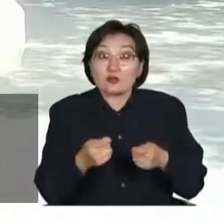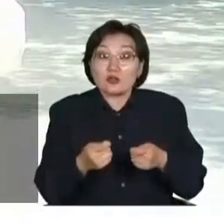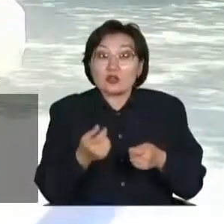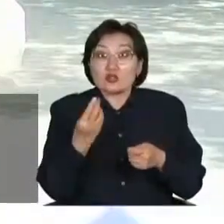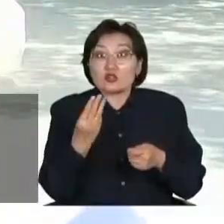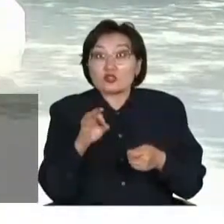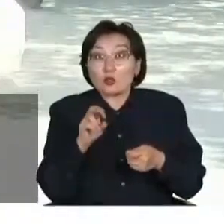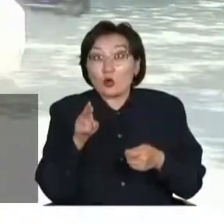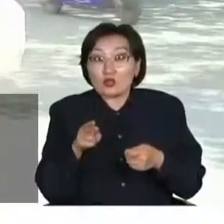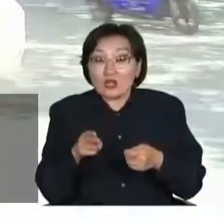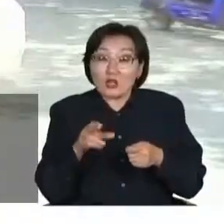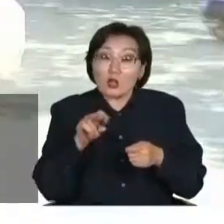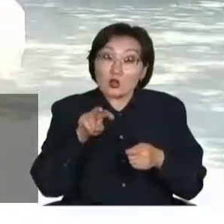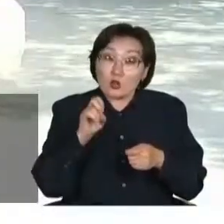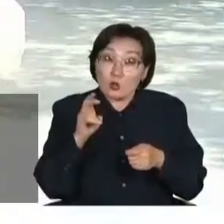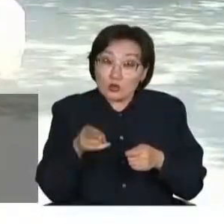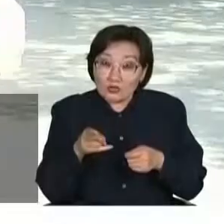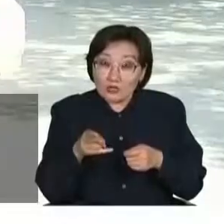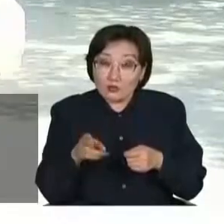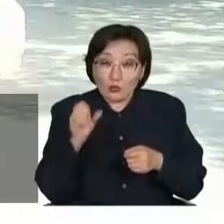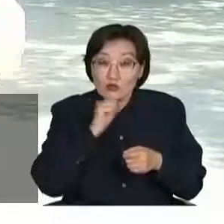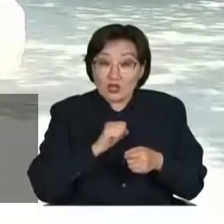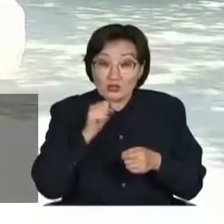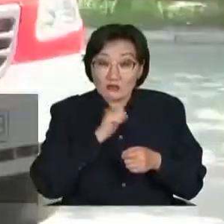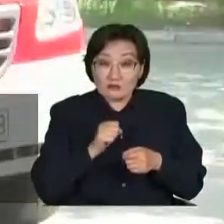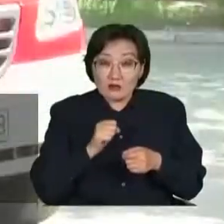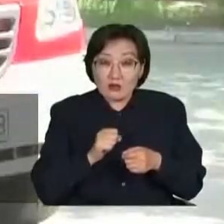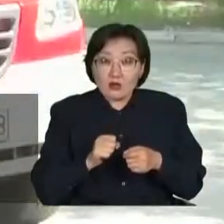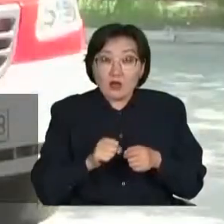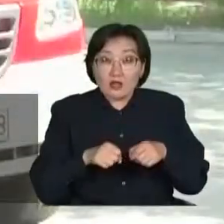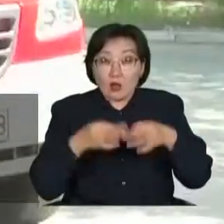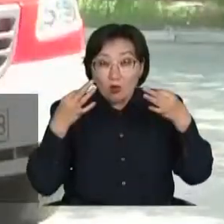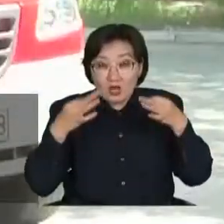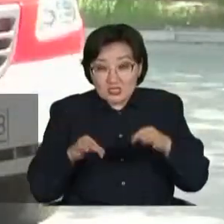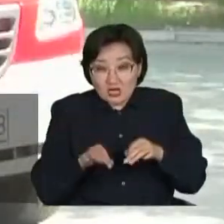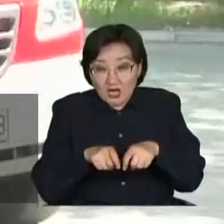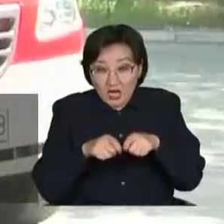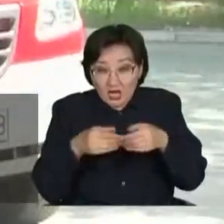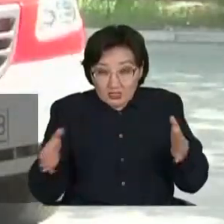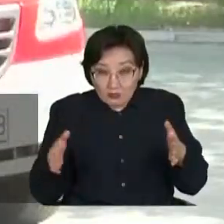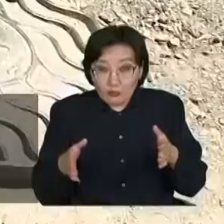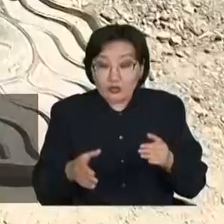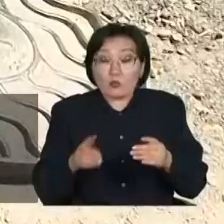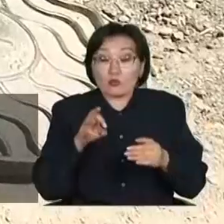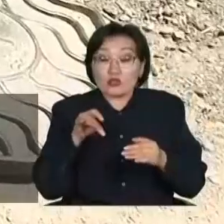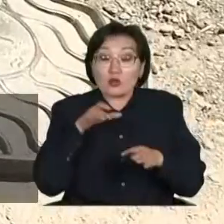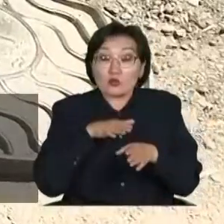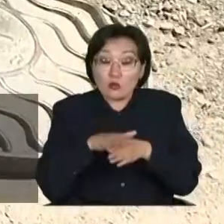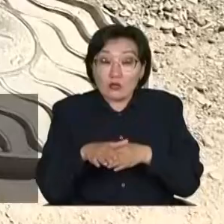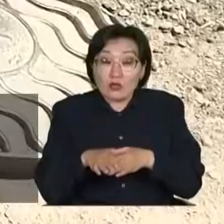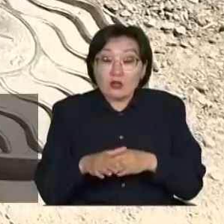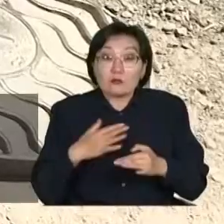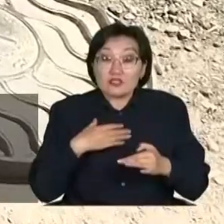кетеді, жаңа люктары жоқ болып кетеді, алып кетеді, қоқыстарға толып кетеді. Біздің тарапымыздан жиналыста да қаралады,